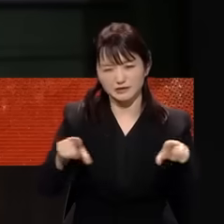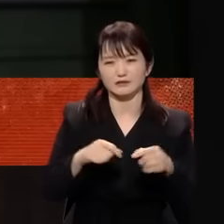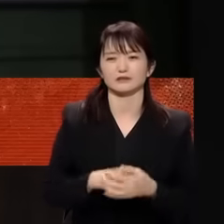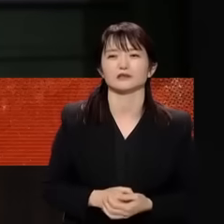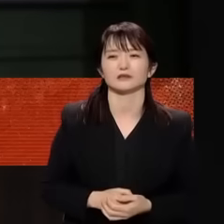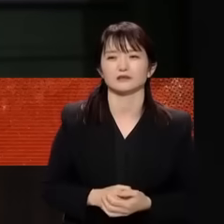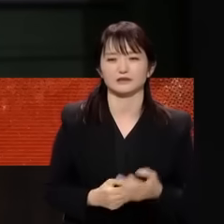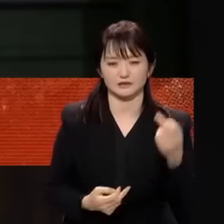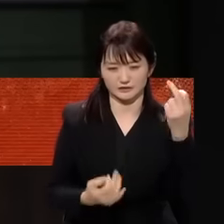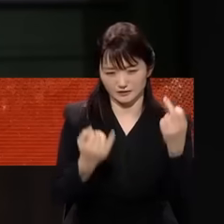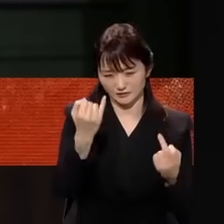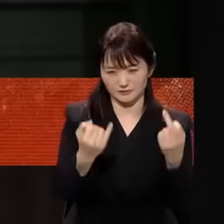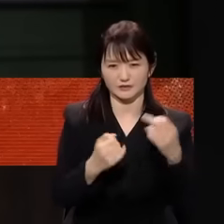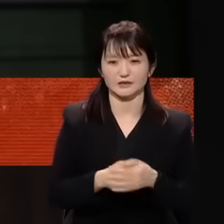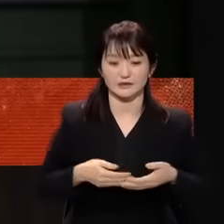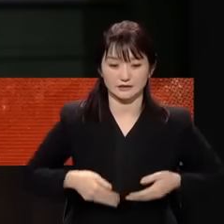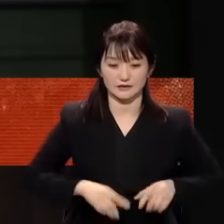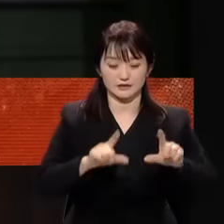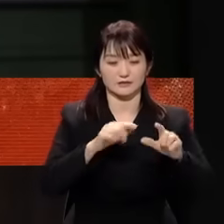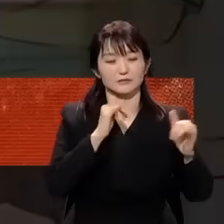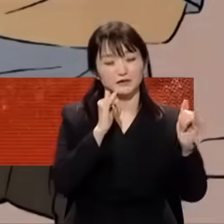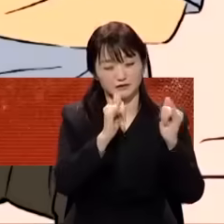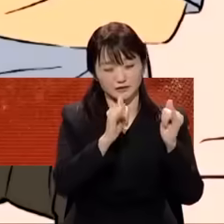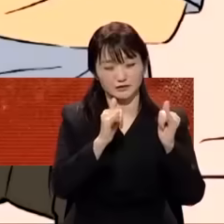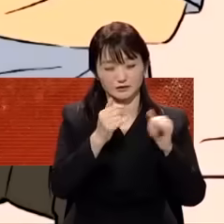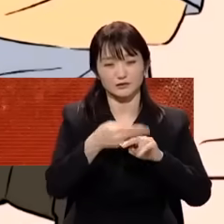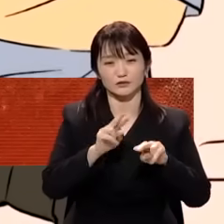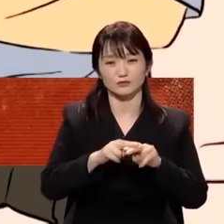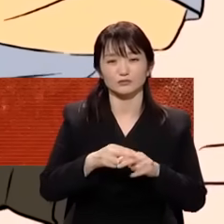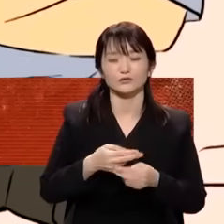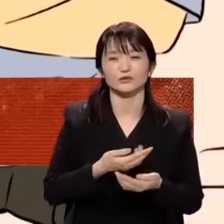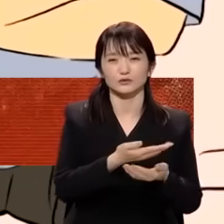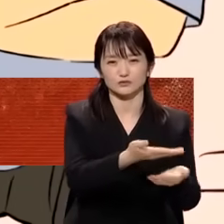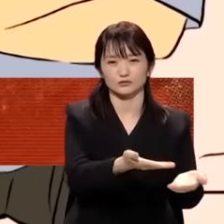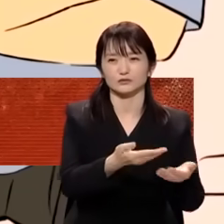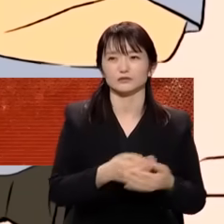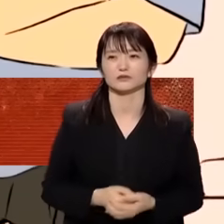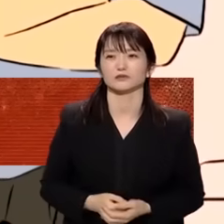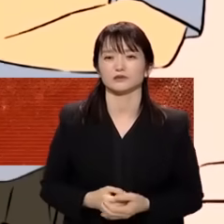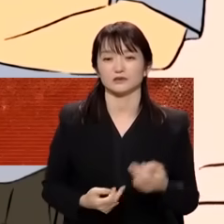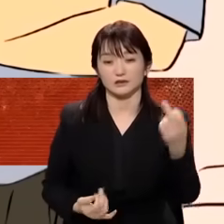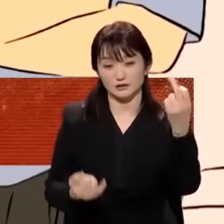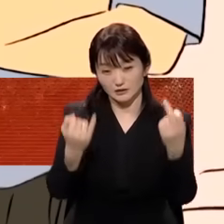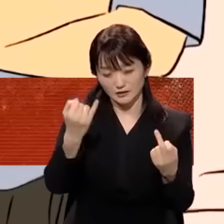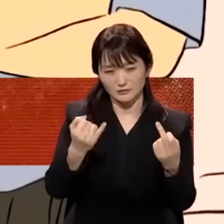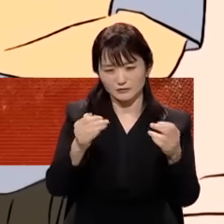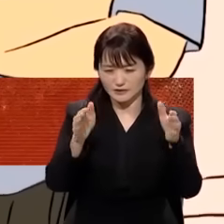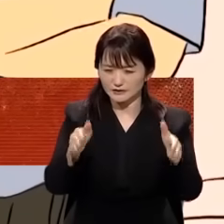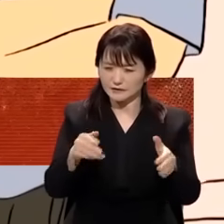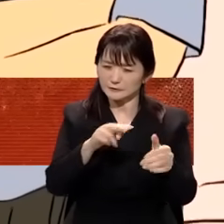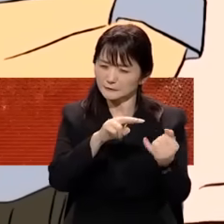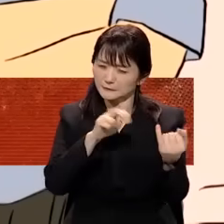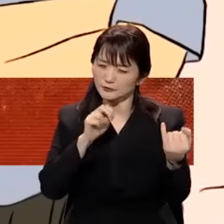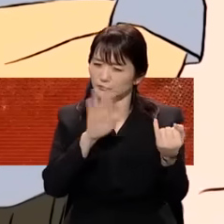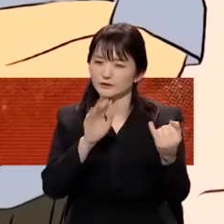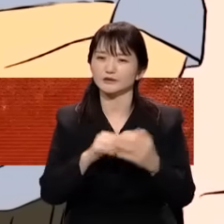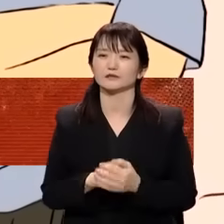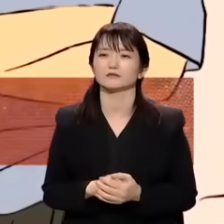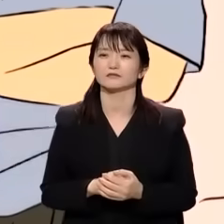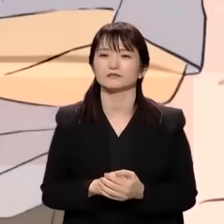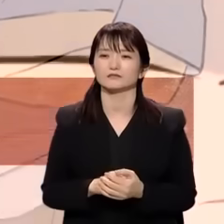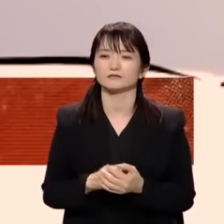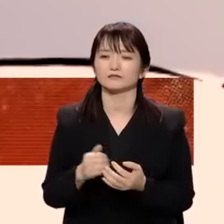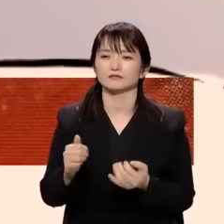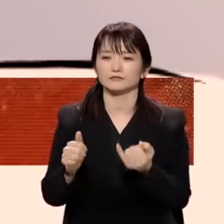주고받고 선물을 보낸다고 하는데요 아내는 남매 사이를 질투하는게 아니고 결혼은 앞둔 남편의 여동생이 너무